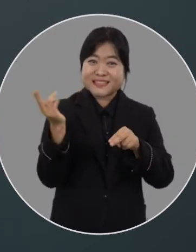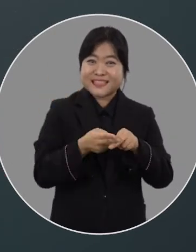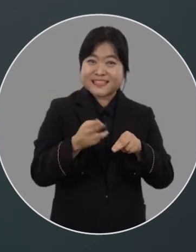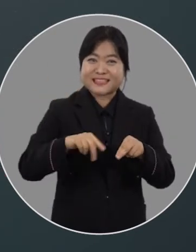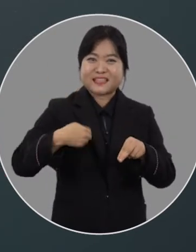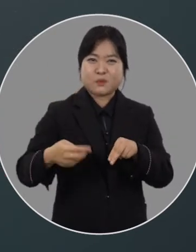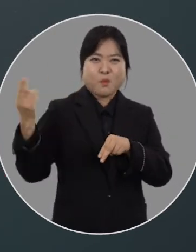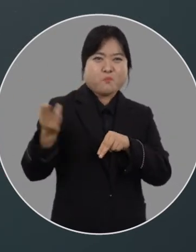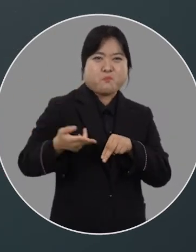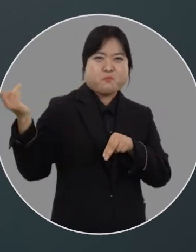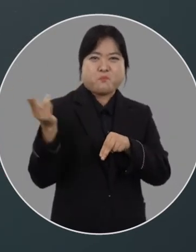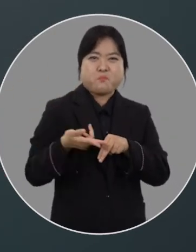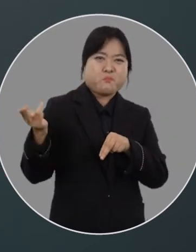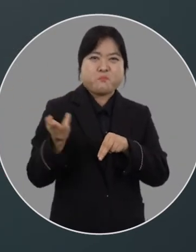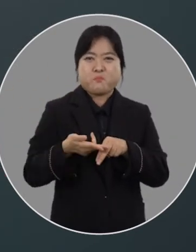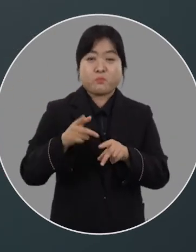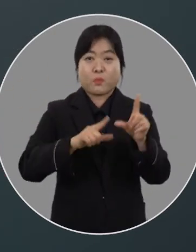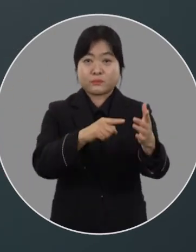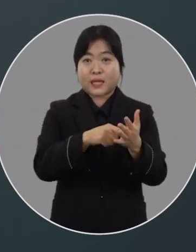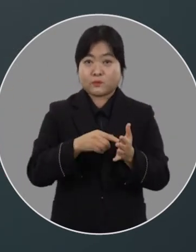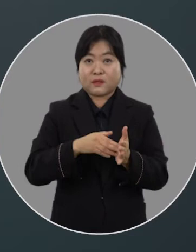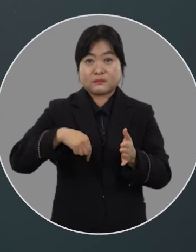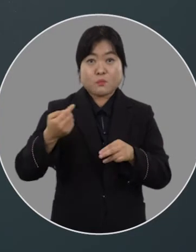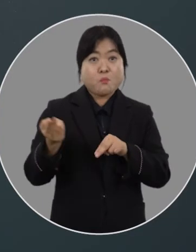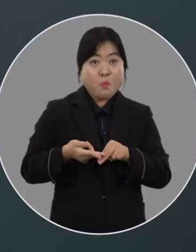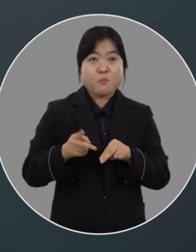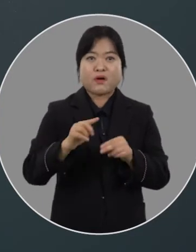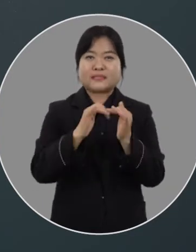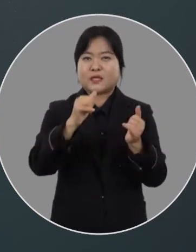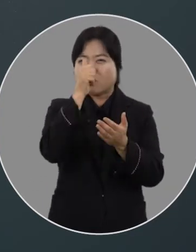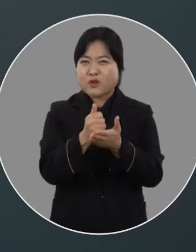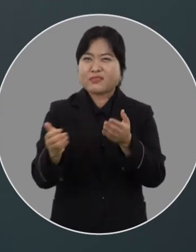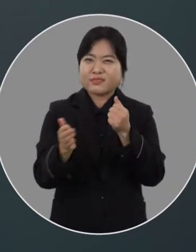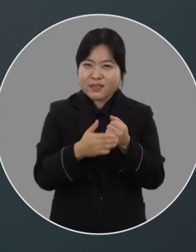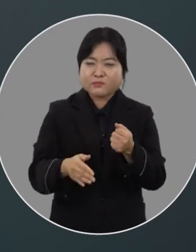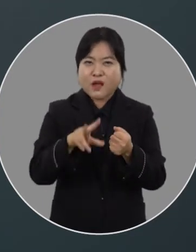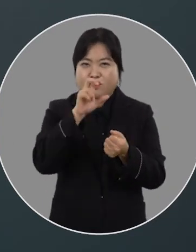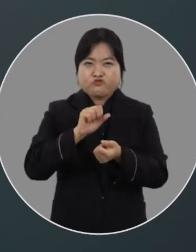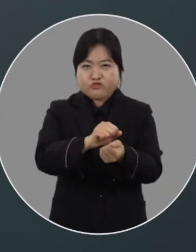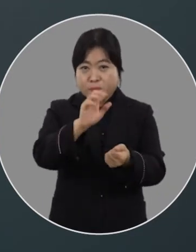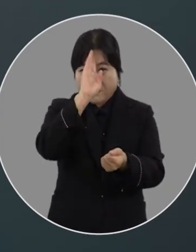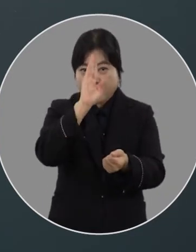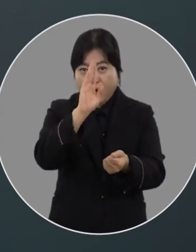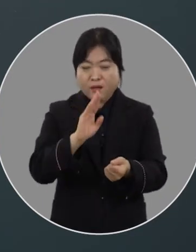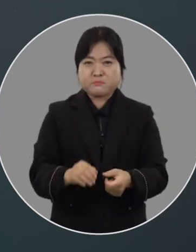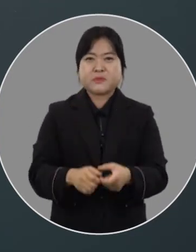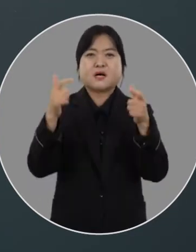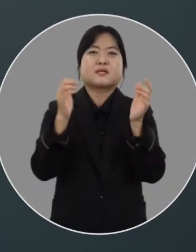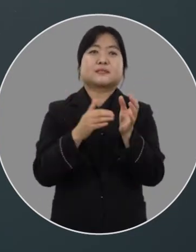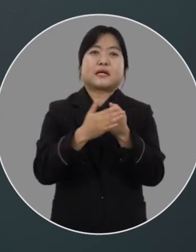자신의 몸을 때리는 모습들이 나타나는데 이것은 인간들이 지은 죄 때문에 패스트가